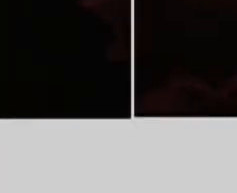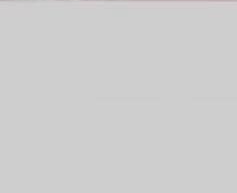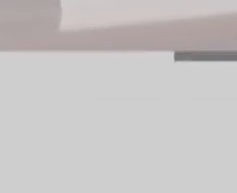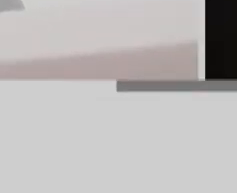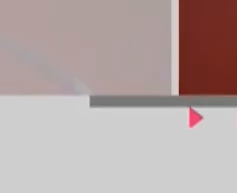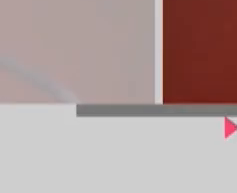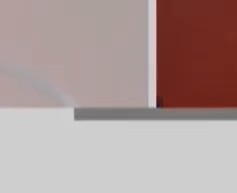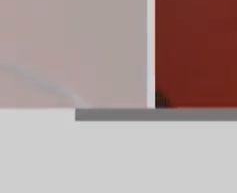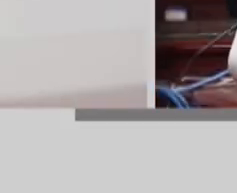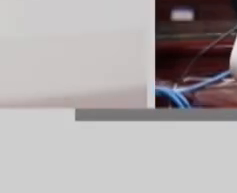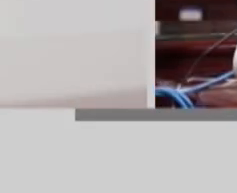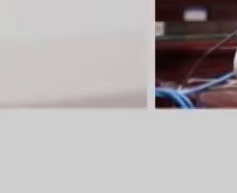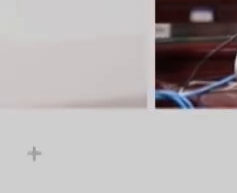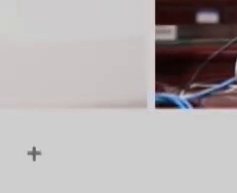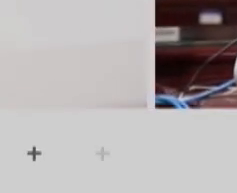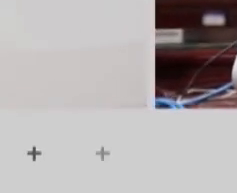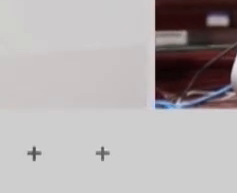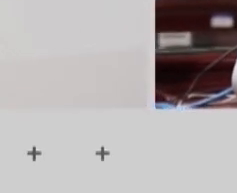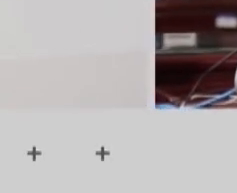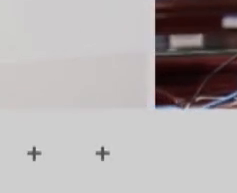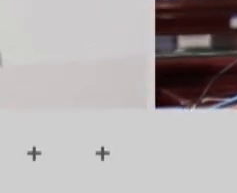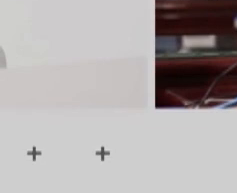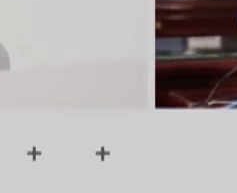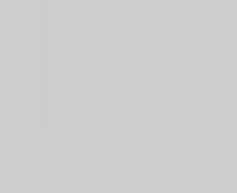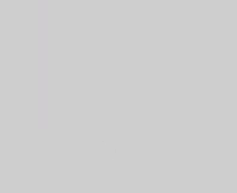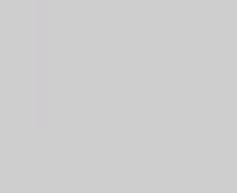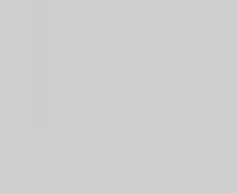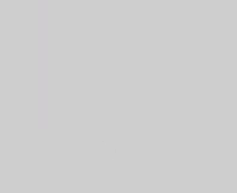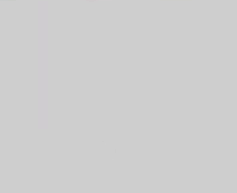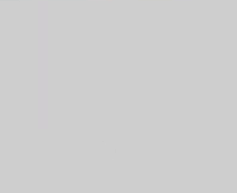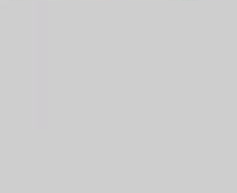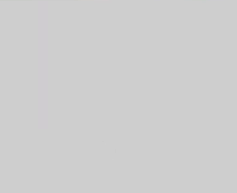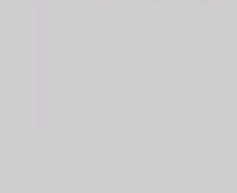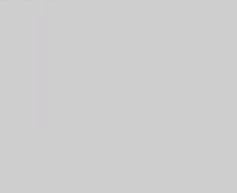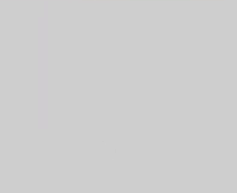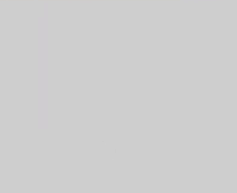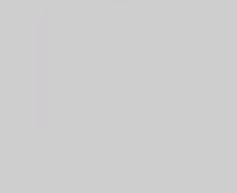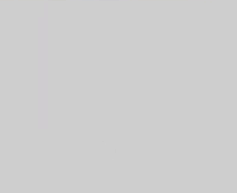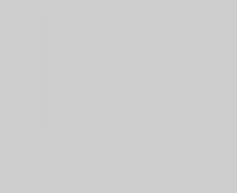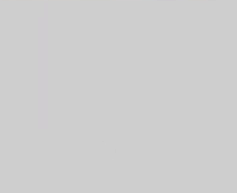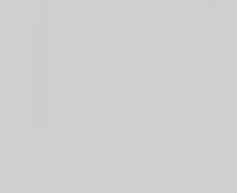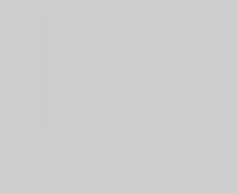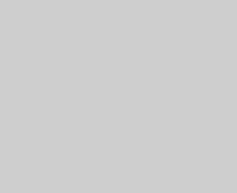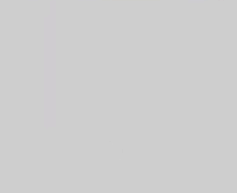Mas setiap saat berita bertabur di ruangik Nam hanya med